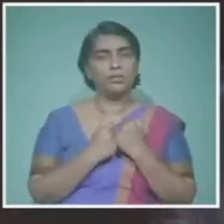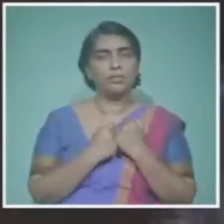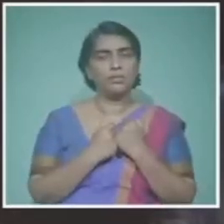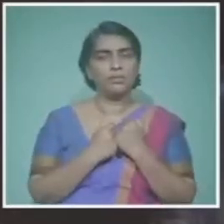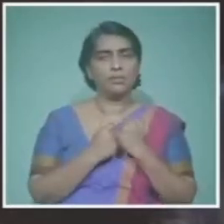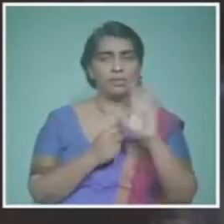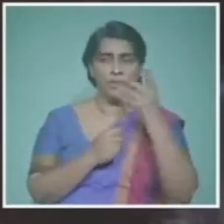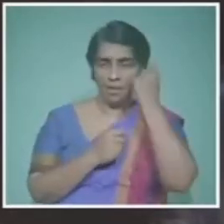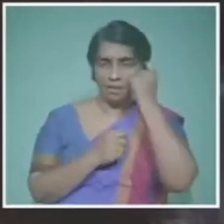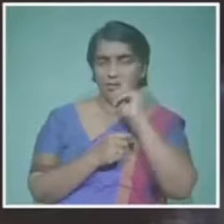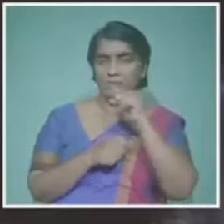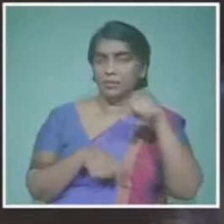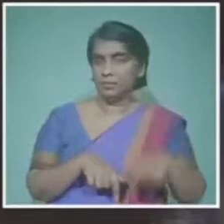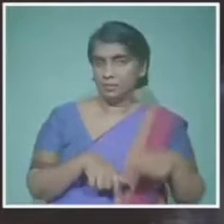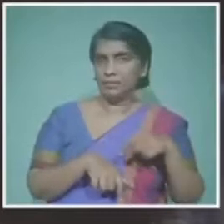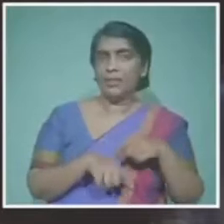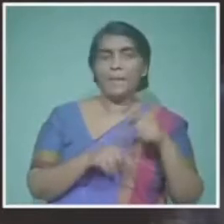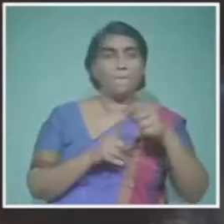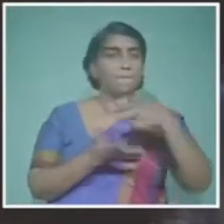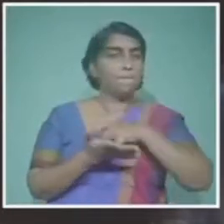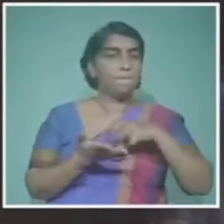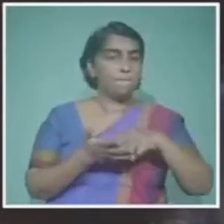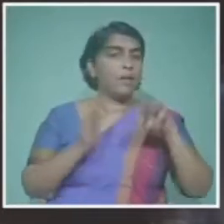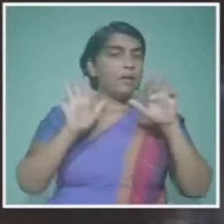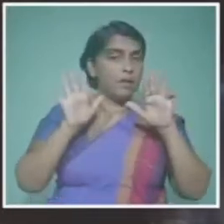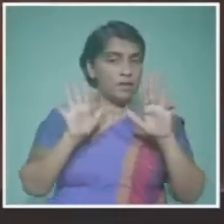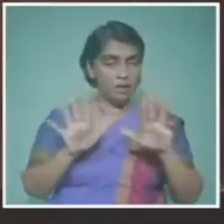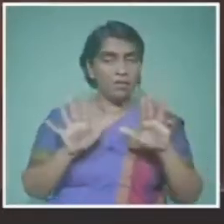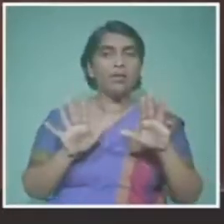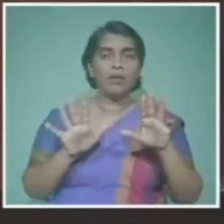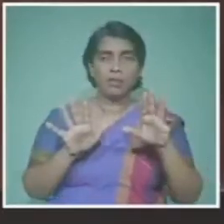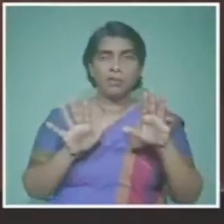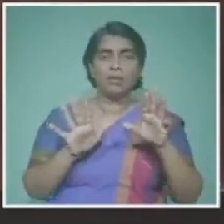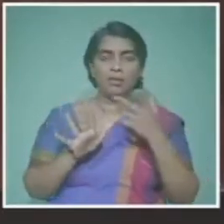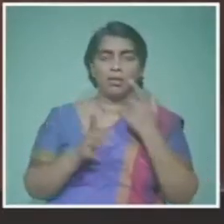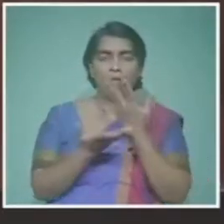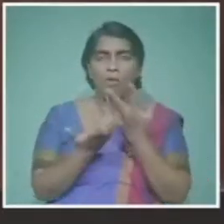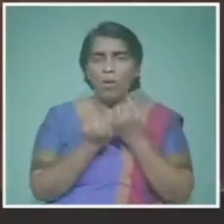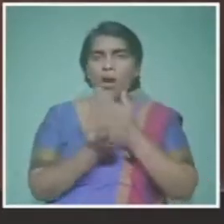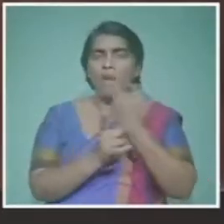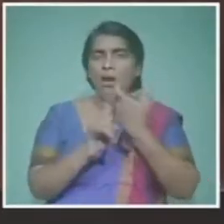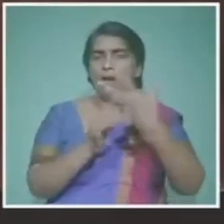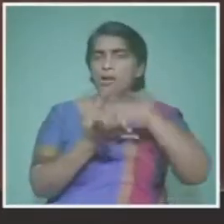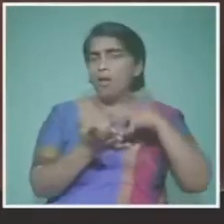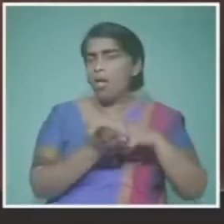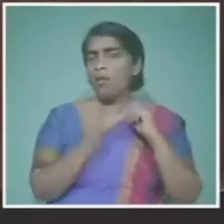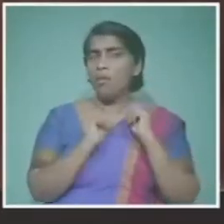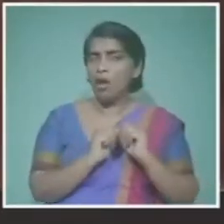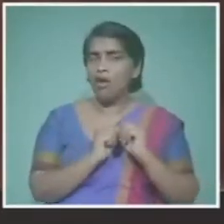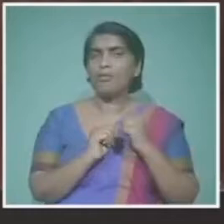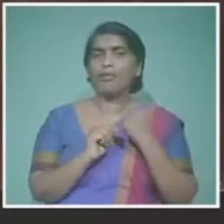අදහසක් කියනෝ නම් දැන් මේ වෙලාවේ පළාත් 9ෙම මැපින් කරගෙන යනවා කොච්චර කලාප ඕනද කොච්චර කොස්ටාස් ඕනද